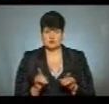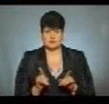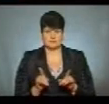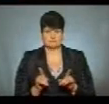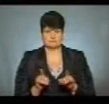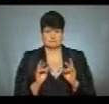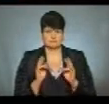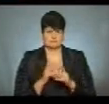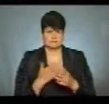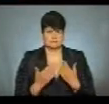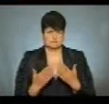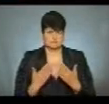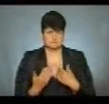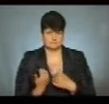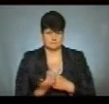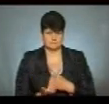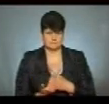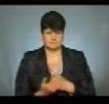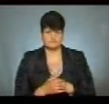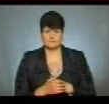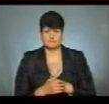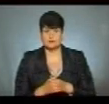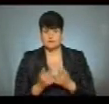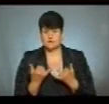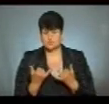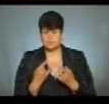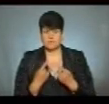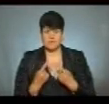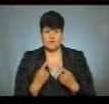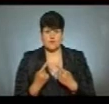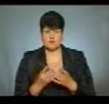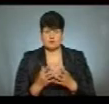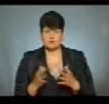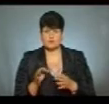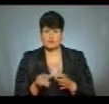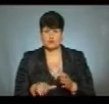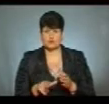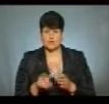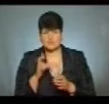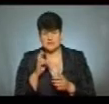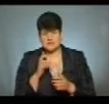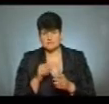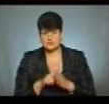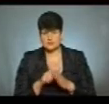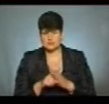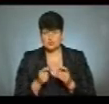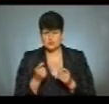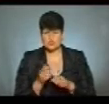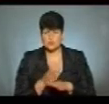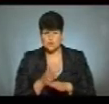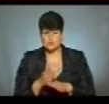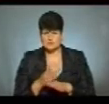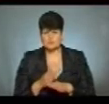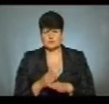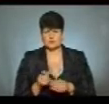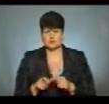там моментів ставилися. Сьогодні ми більше говоримо про дороги державного значення. Трохи розділимо дороги